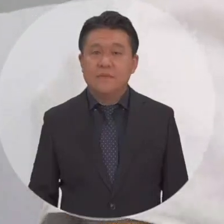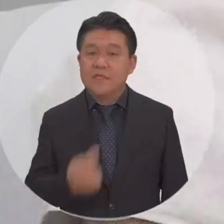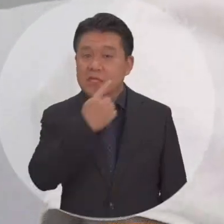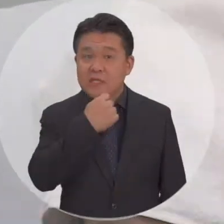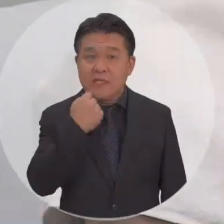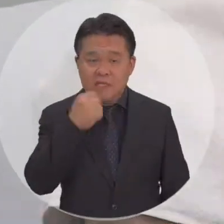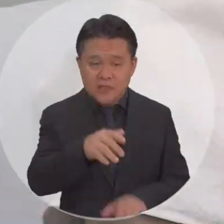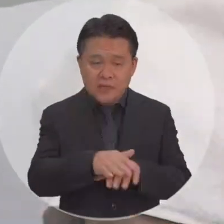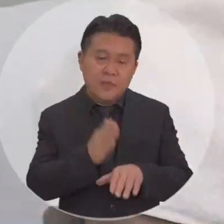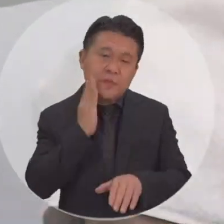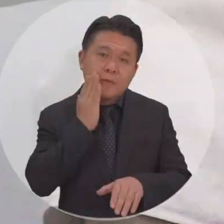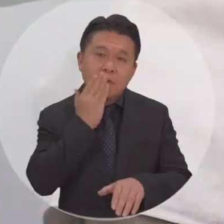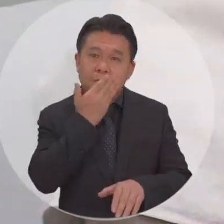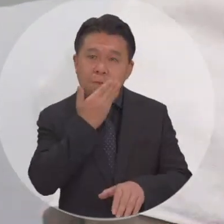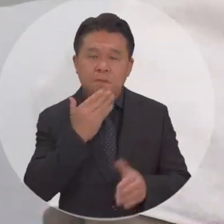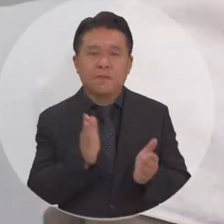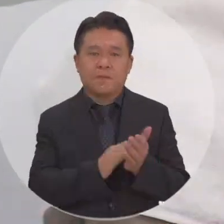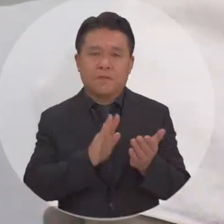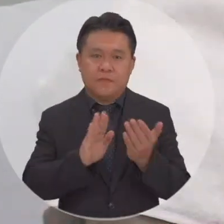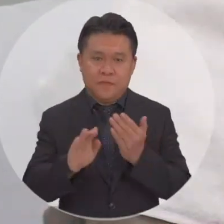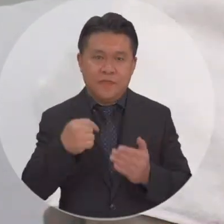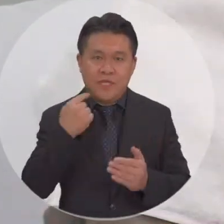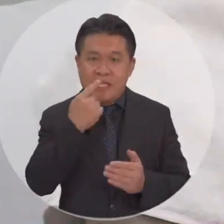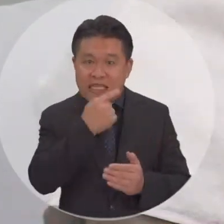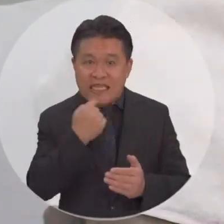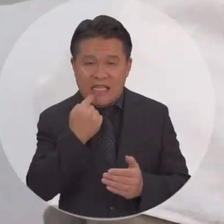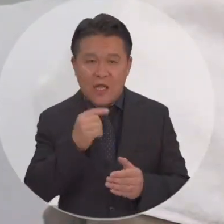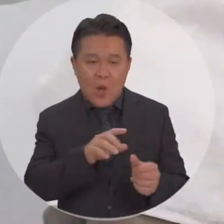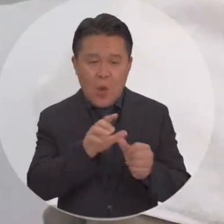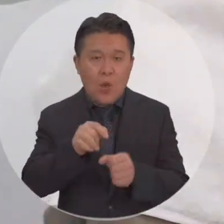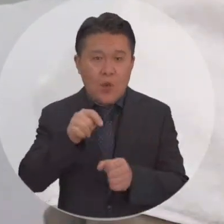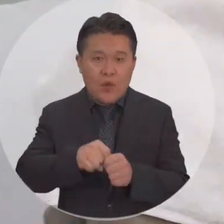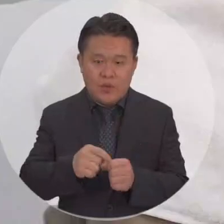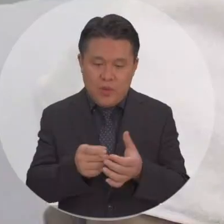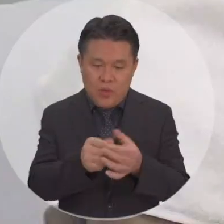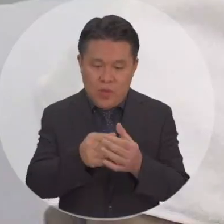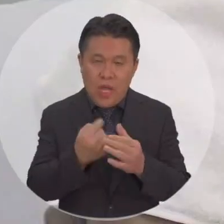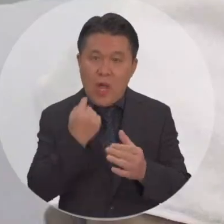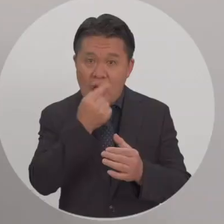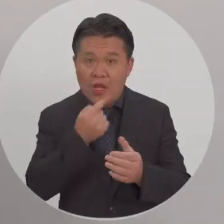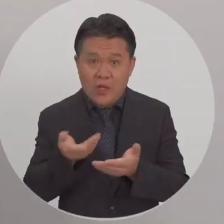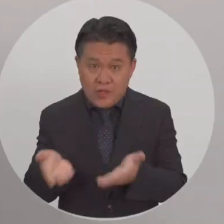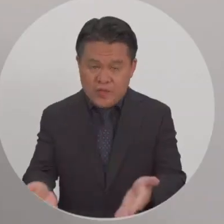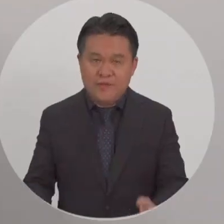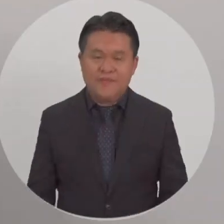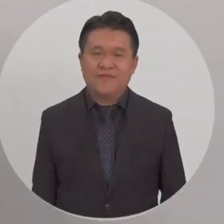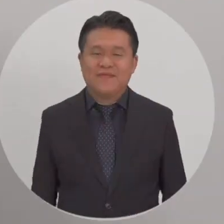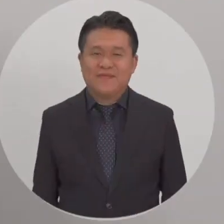입 주위를 마른 수건으로 닦은 후 입술 보호제를 발라줍니다.